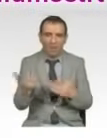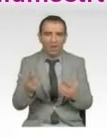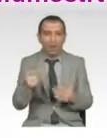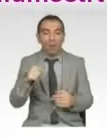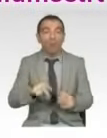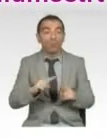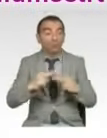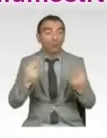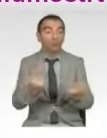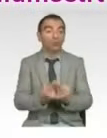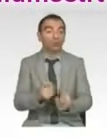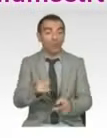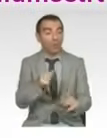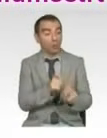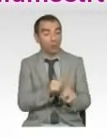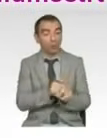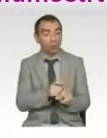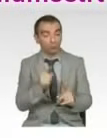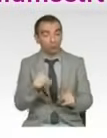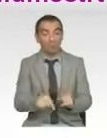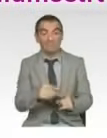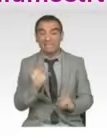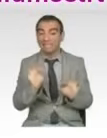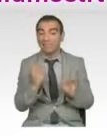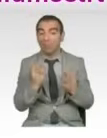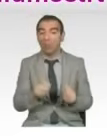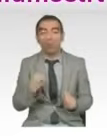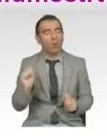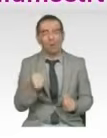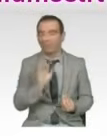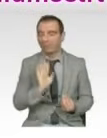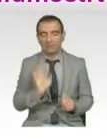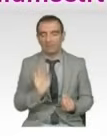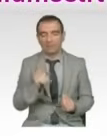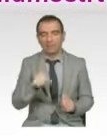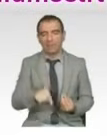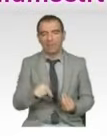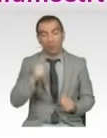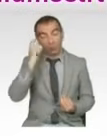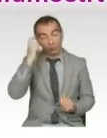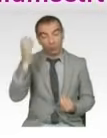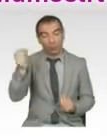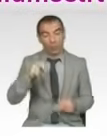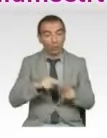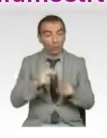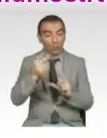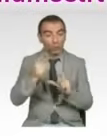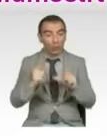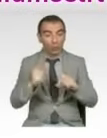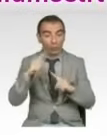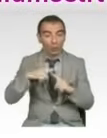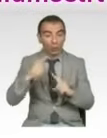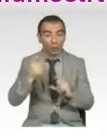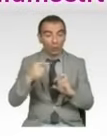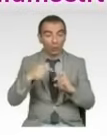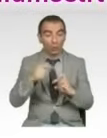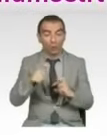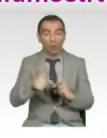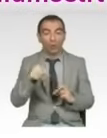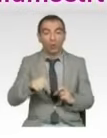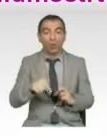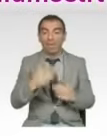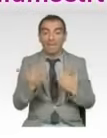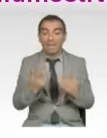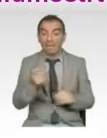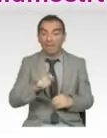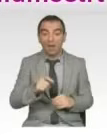bu evrensel değerleri koruduğumuz müddetçe kim olduğun o kadar da önemli değil. Aynen. Hangi kültürden geldiğin o kadar önemli değil. Çünkü saygının olduğu yerde